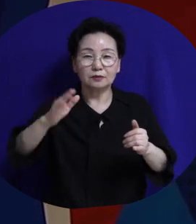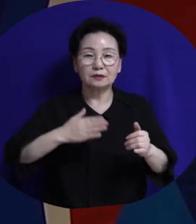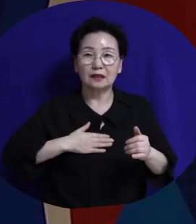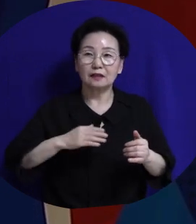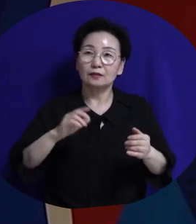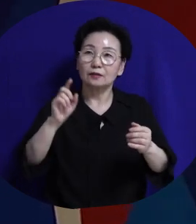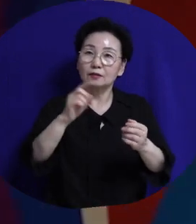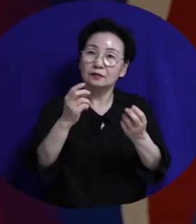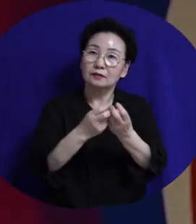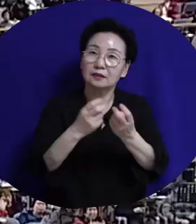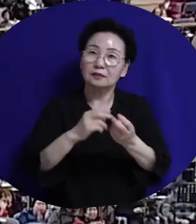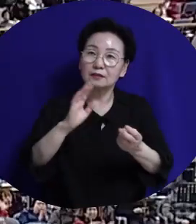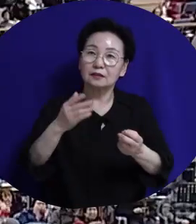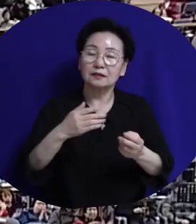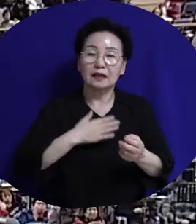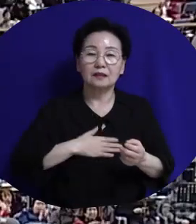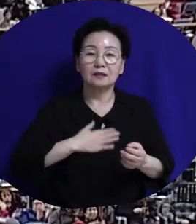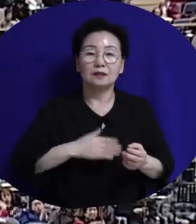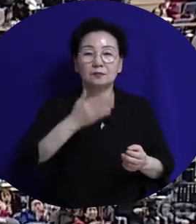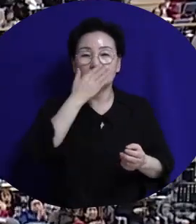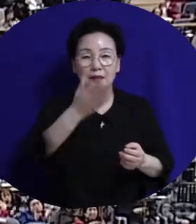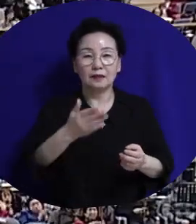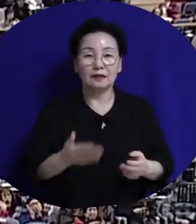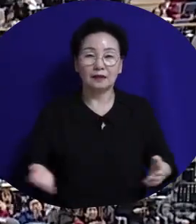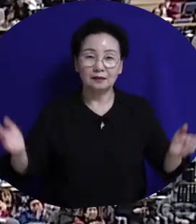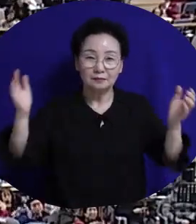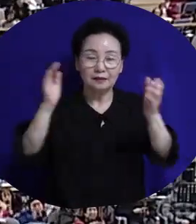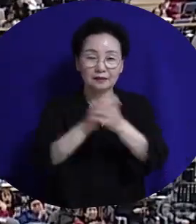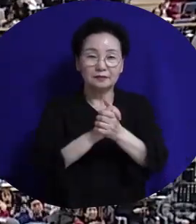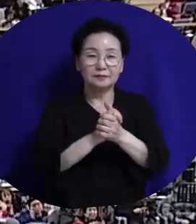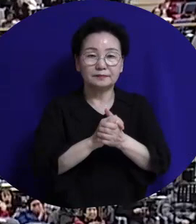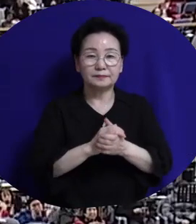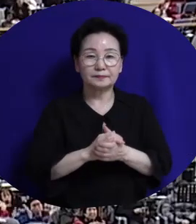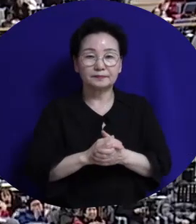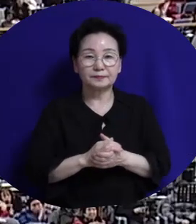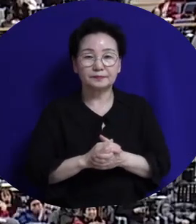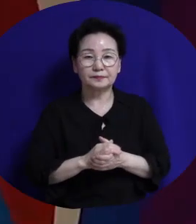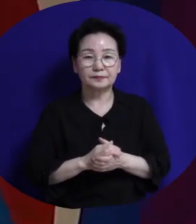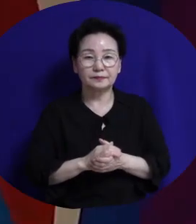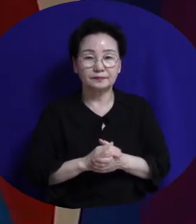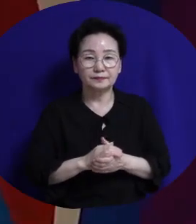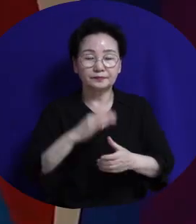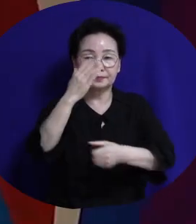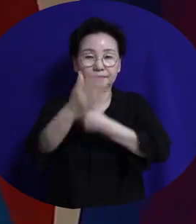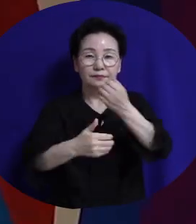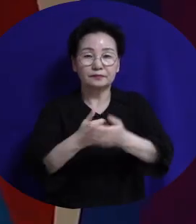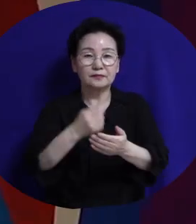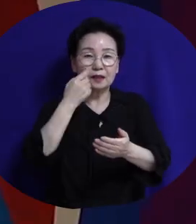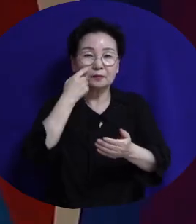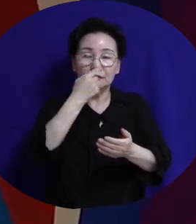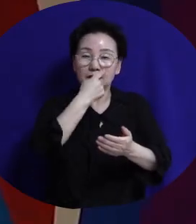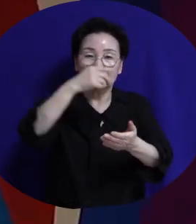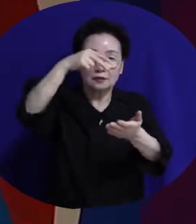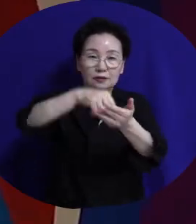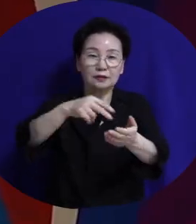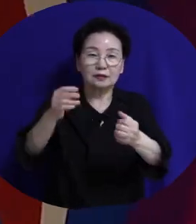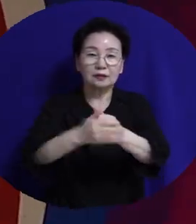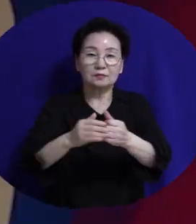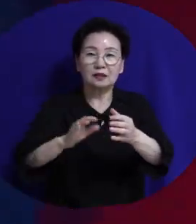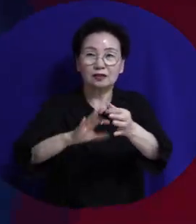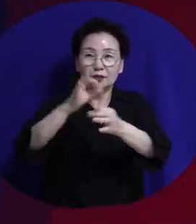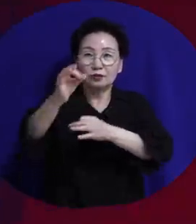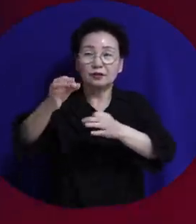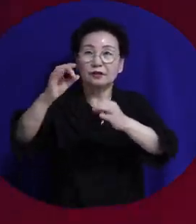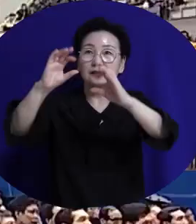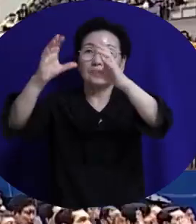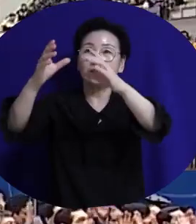어떻게 되는 걸 아는 걸 믿으면 박수로 하나의 장래 어떻게 되는 걸 하나님이 보증을 섰기 때문에 영원 세계까지